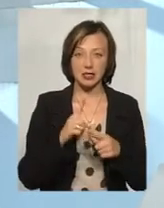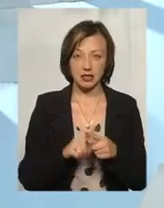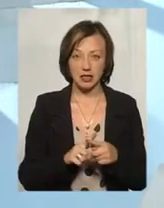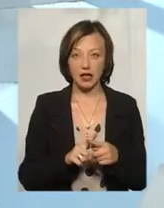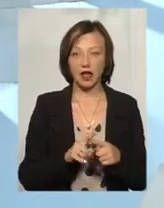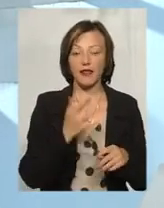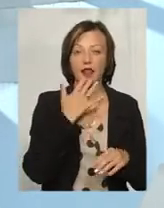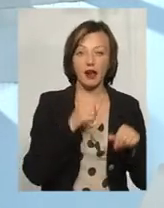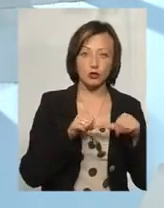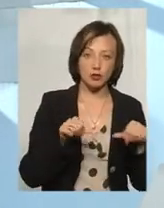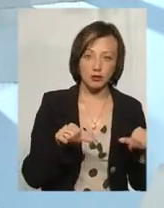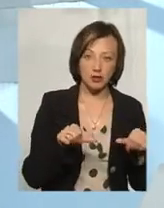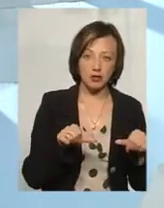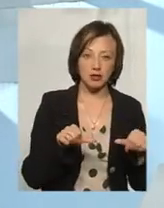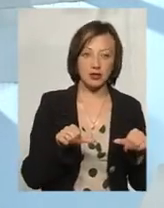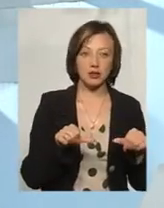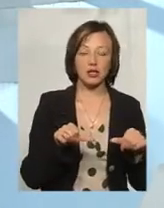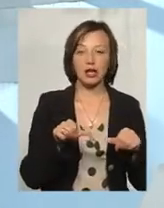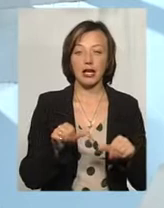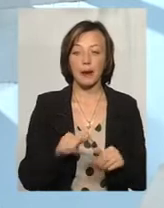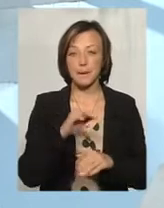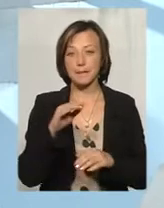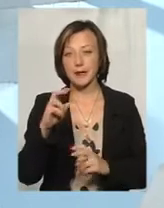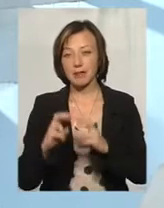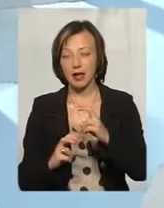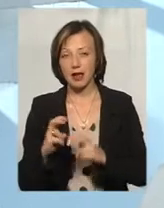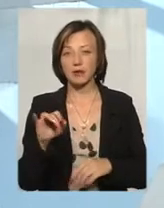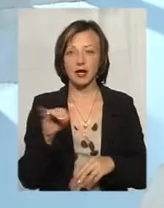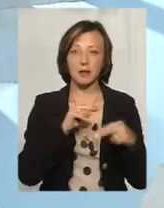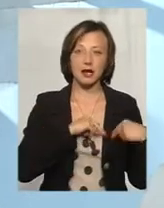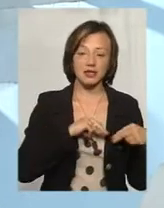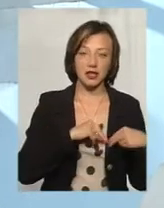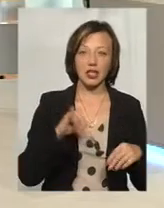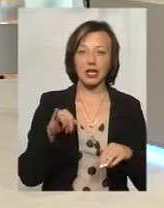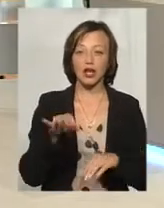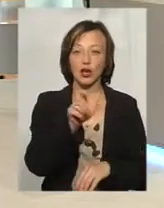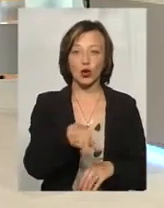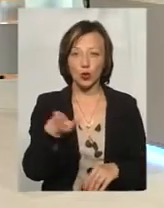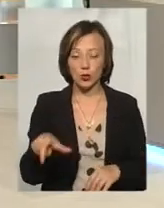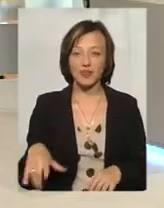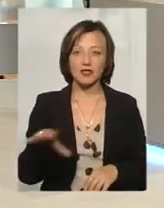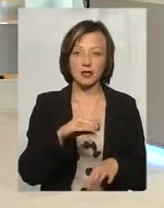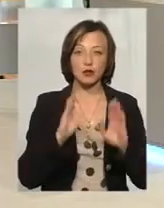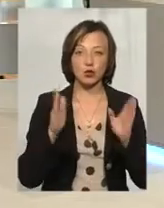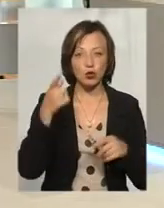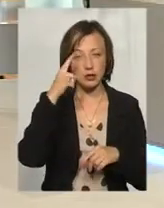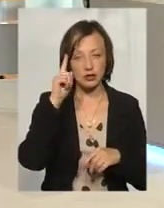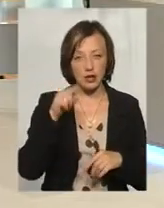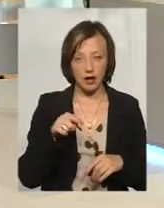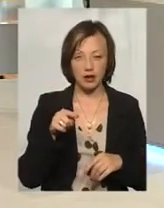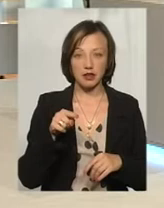і Нацкомісія в голові цього процесу, і підприємство, і працівники, і споживачі всі будуть знати,